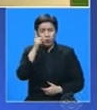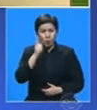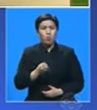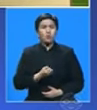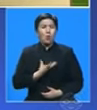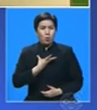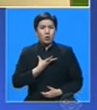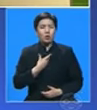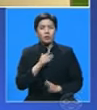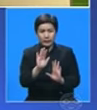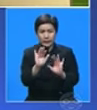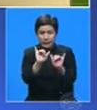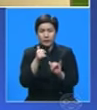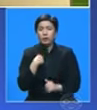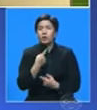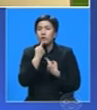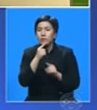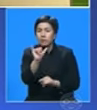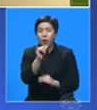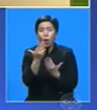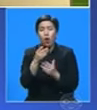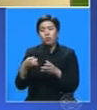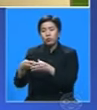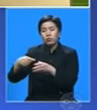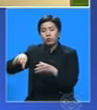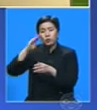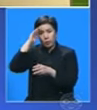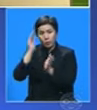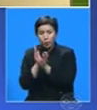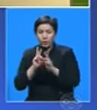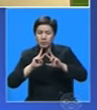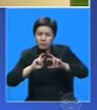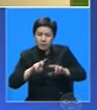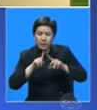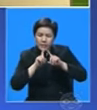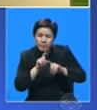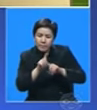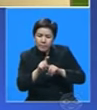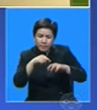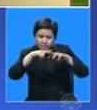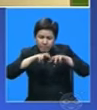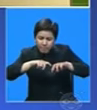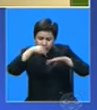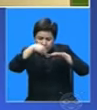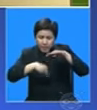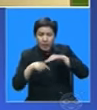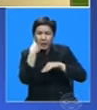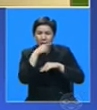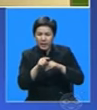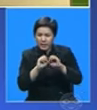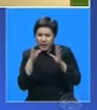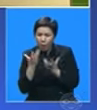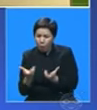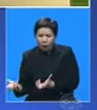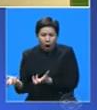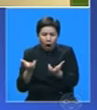มยังไม่พูดนะฮะให้เป็นเรื่องของเจ้าที่ตำรวจแล้วก็หน่วยงานที่เกี่ยวข้องเรื่องกระบวนการยุติธรรมสอบสวนสืบสวนให้ชัดเจนให้